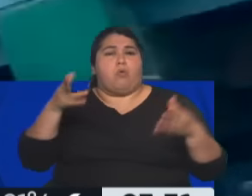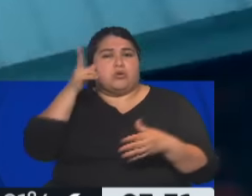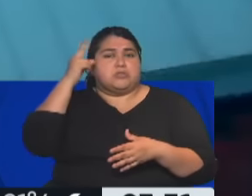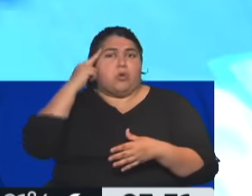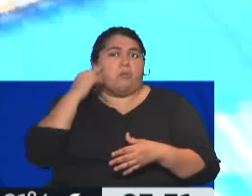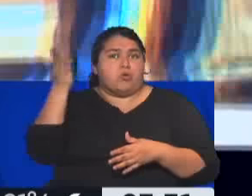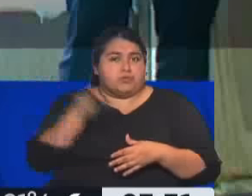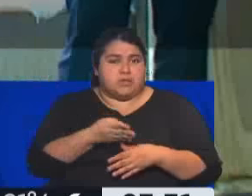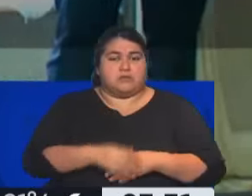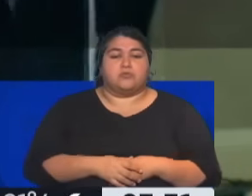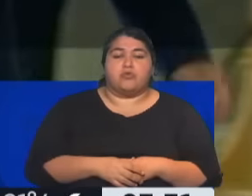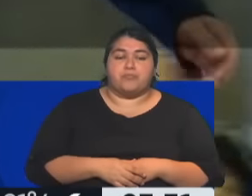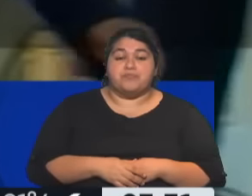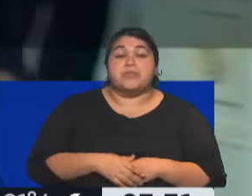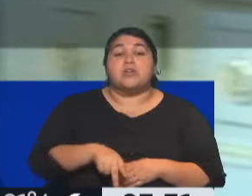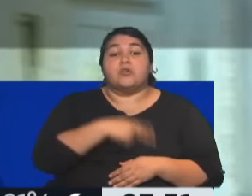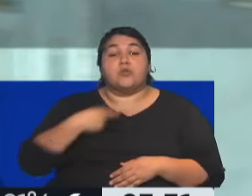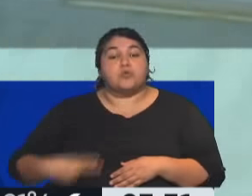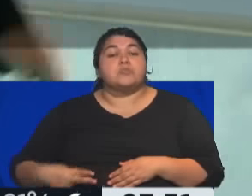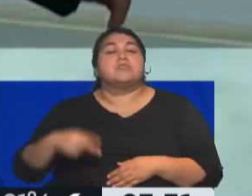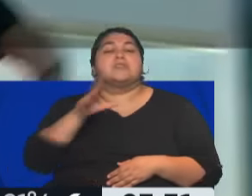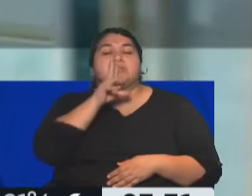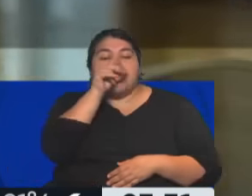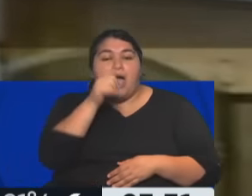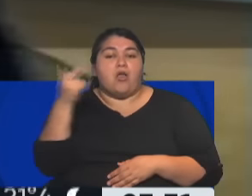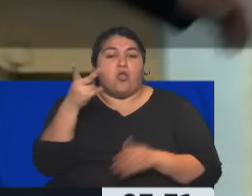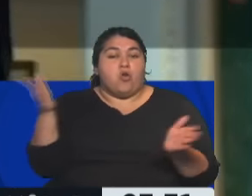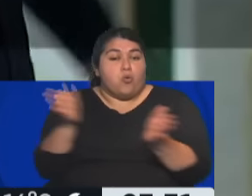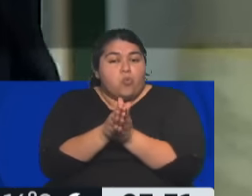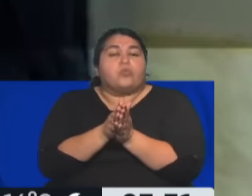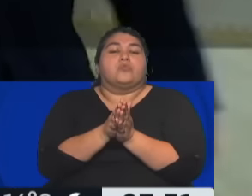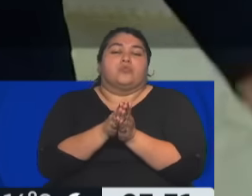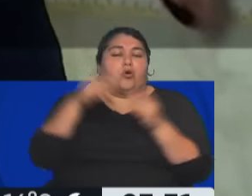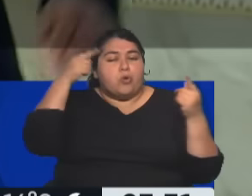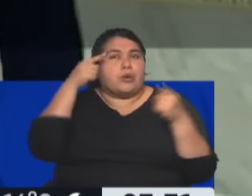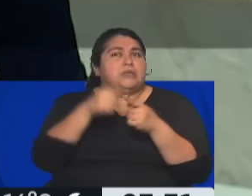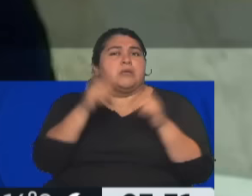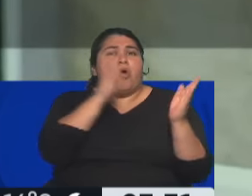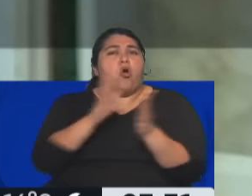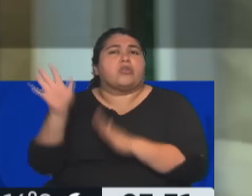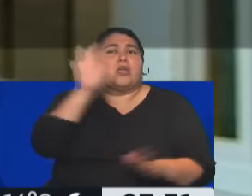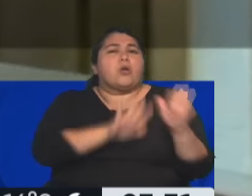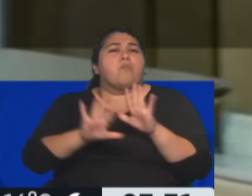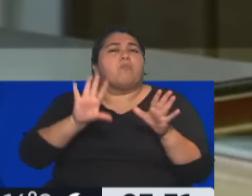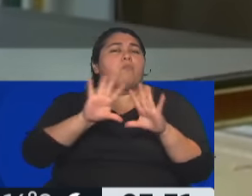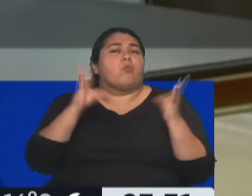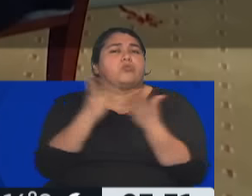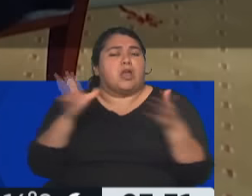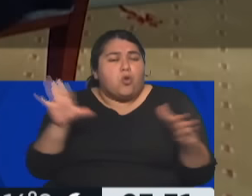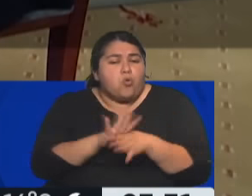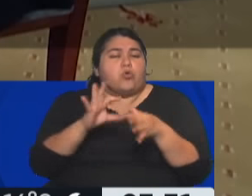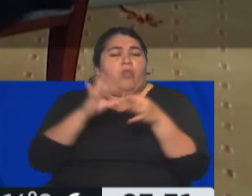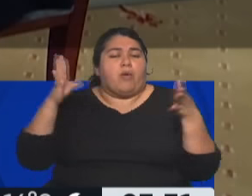89%. Россия и Китай сообща отстаивают принципы справедливого, демократического